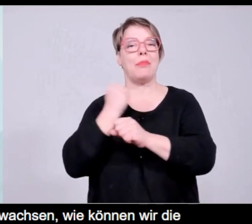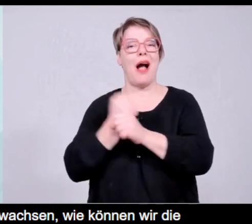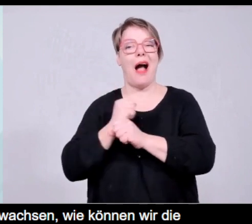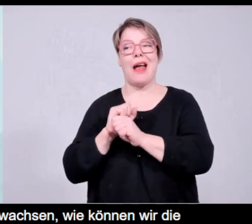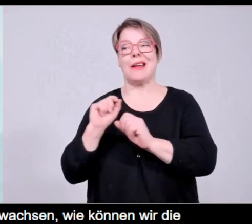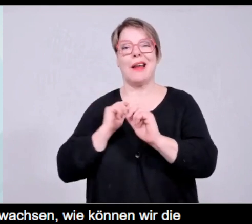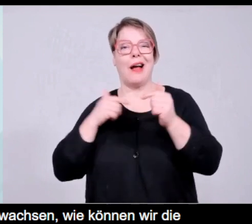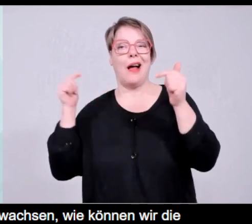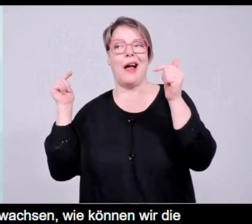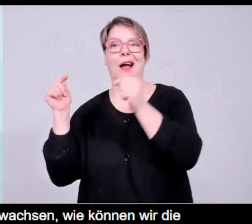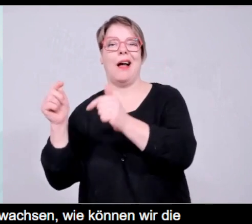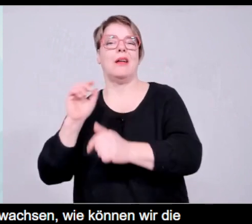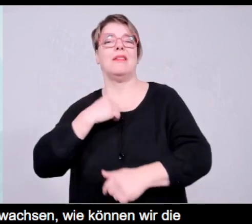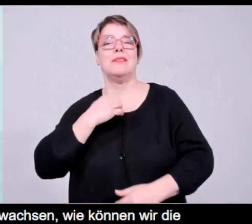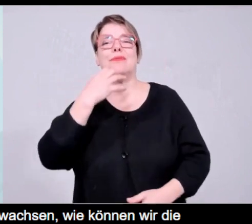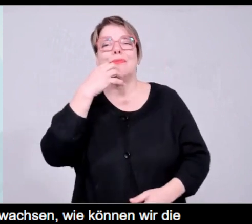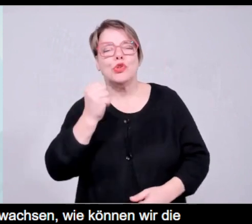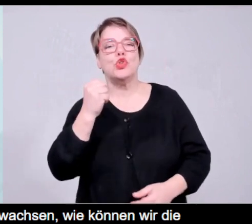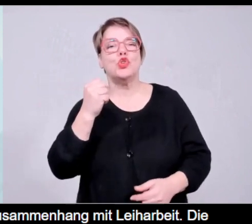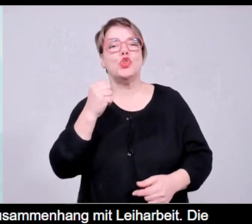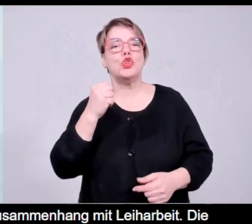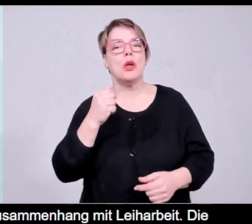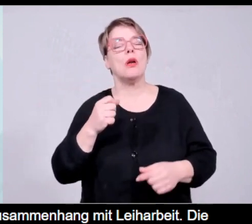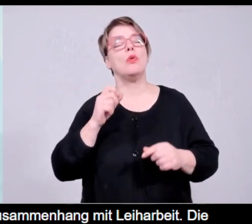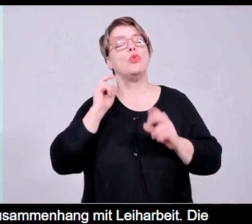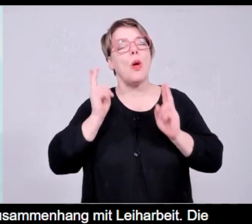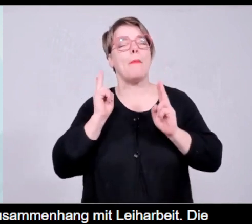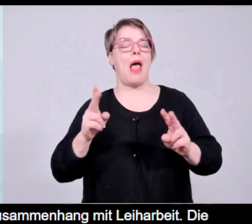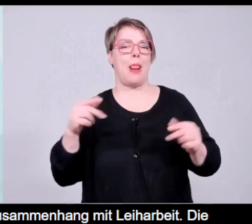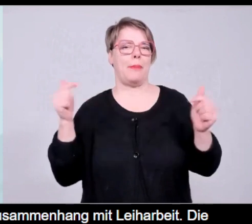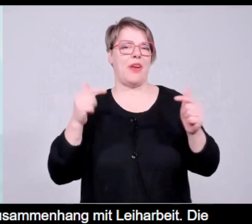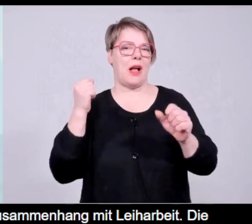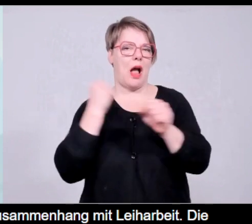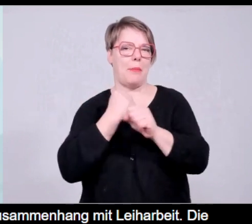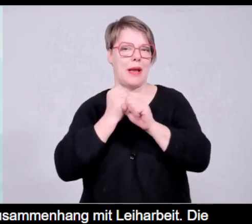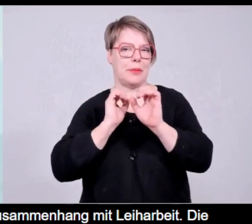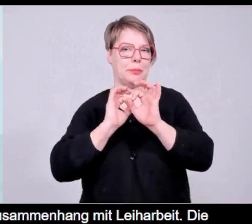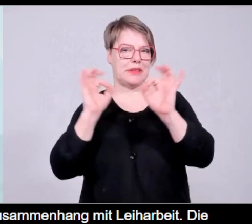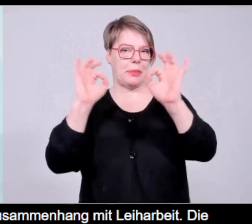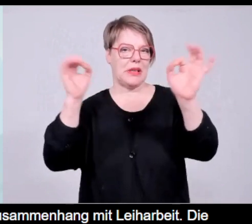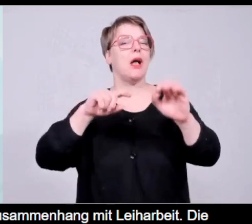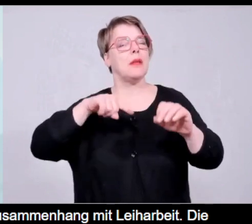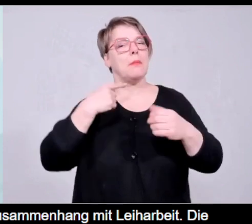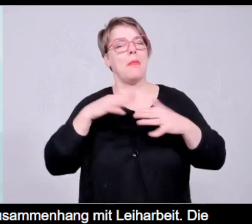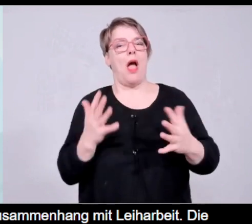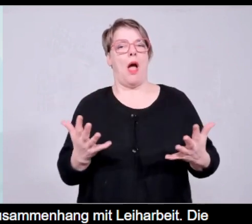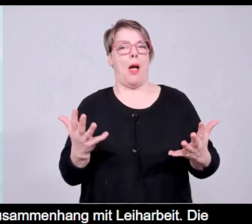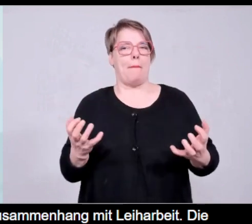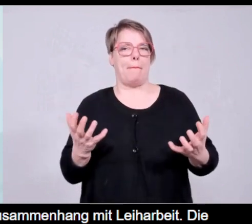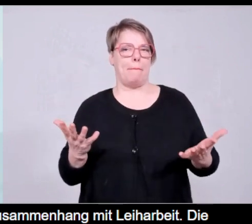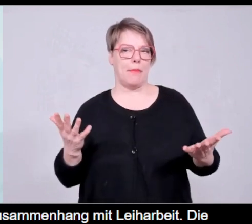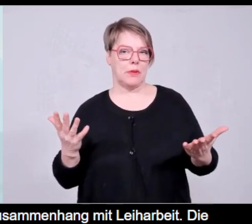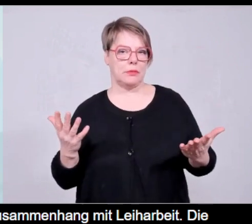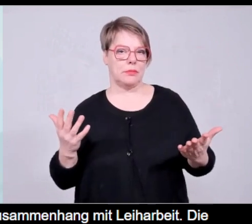diesen Springer-Konzepten, die wir jetzt in 30 Modellprojekten in Bayern erproben werden, 20 im stationären Bereich, 10 im ambulanten Bereich, es einfach